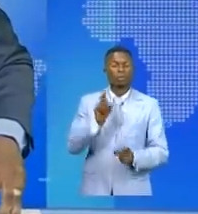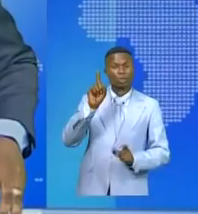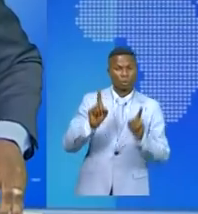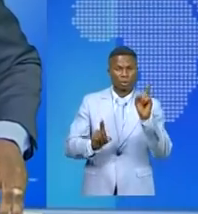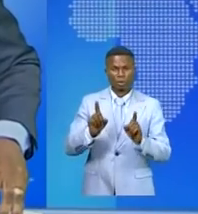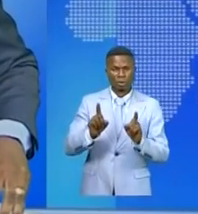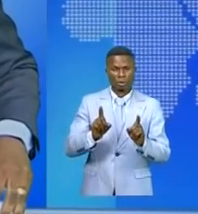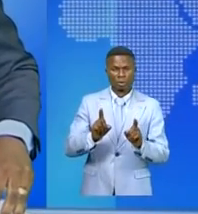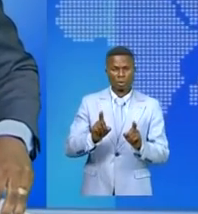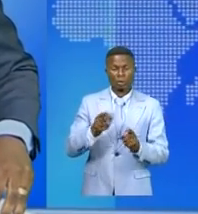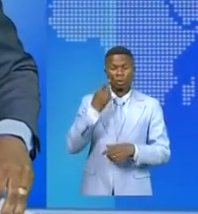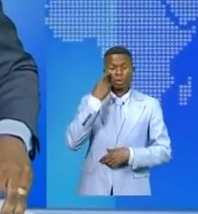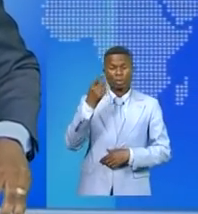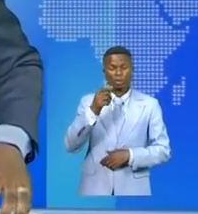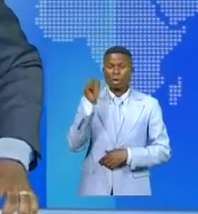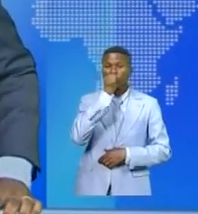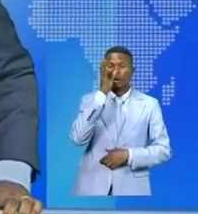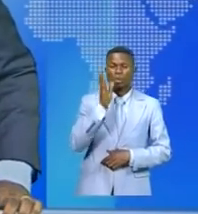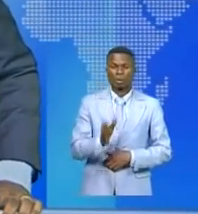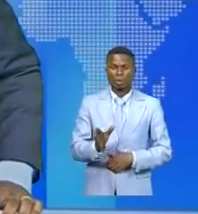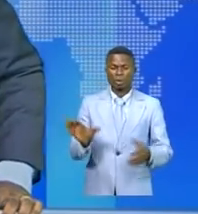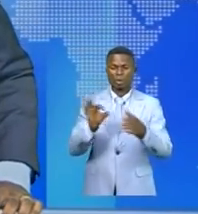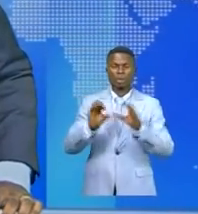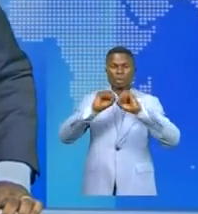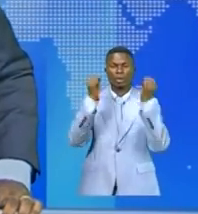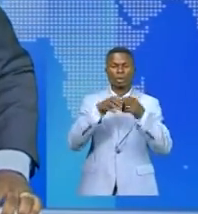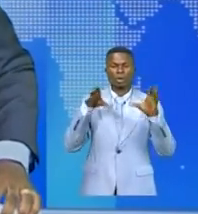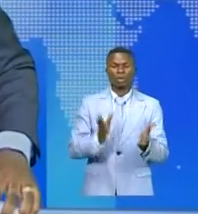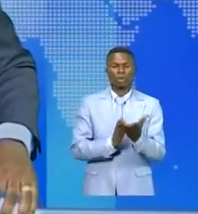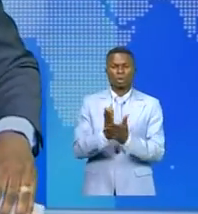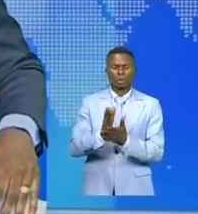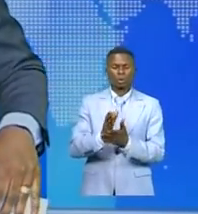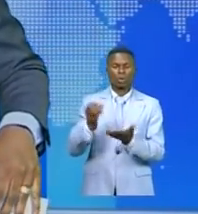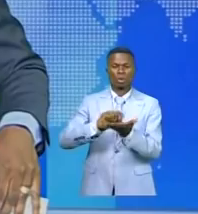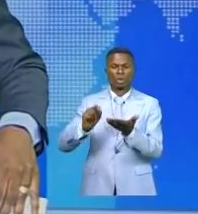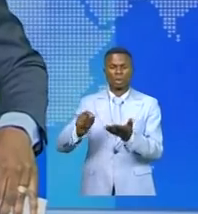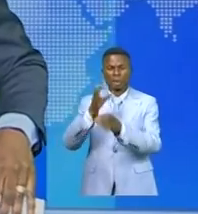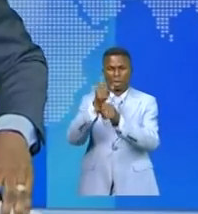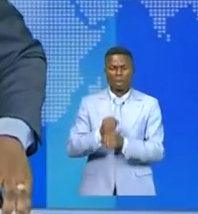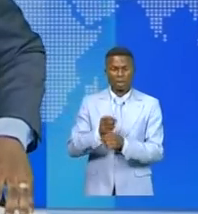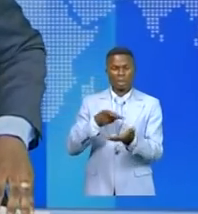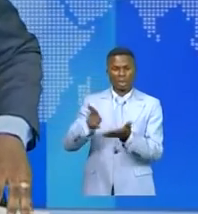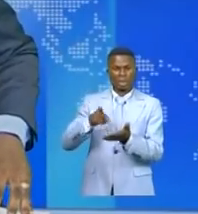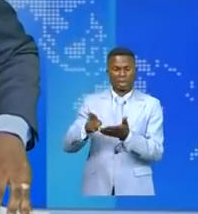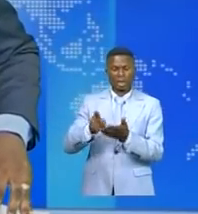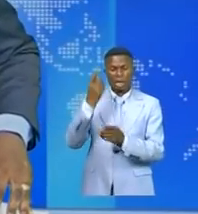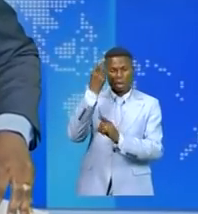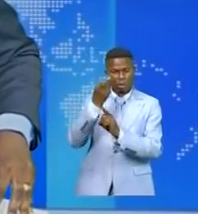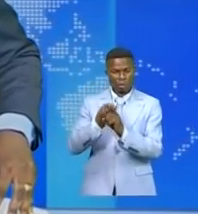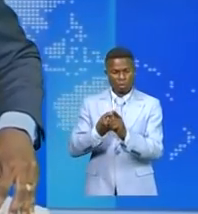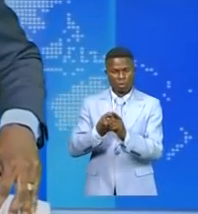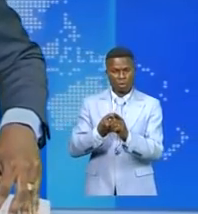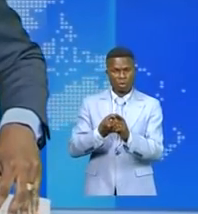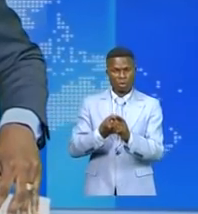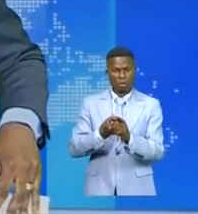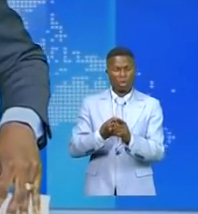moins à l'époque, voir des artistes affiliés à la Société congolaise des droits d'auteur percevoir leur prime semestrielle. Eh bien,